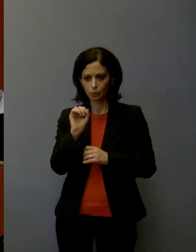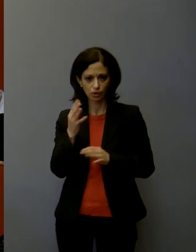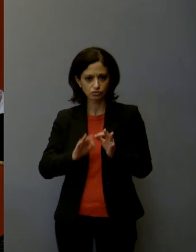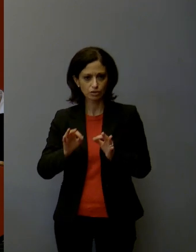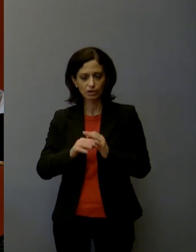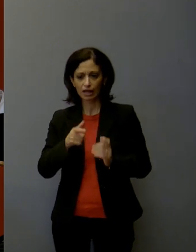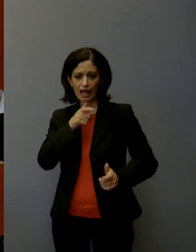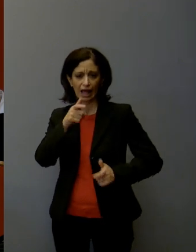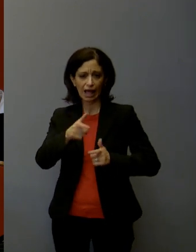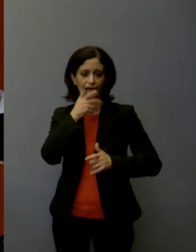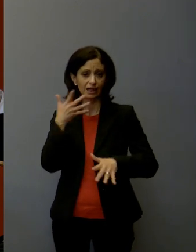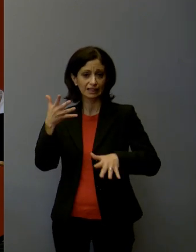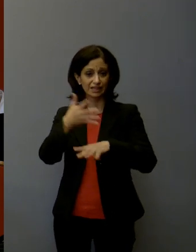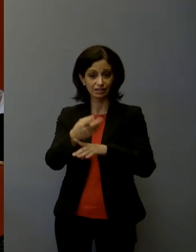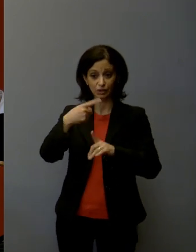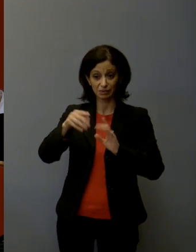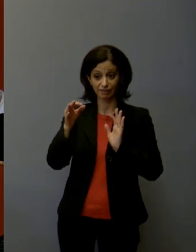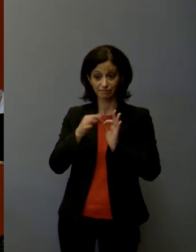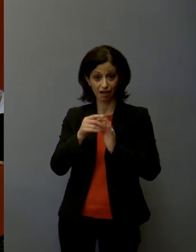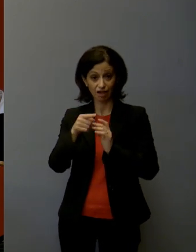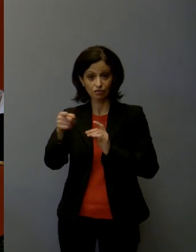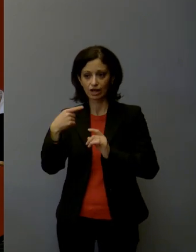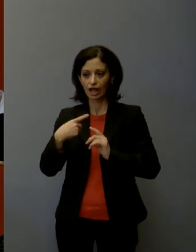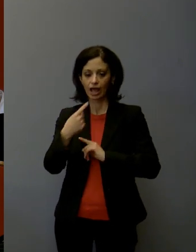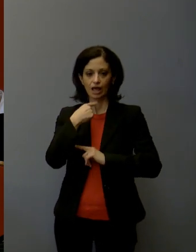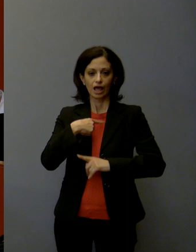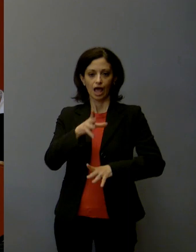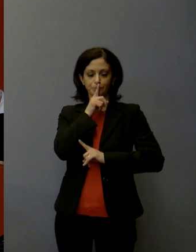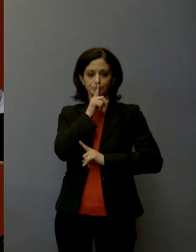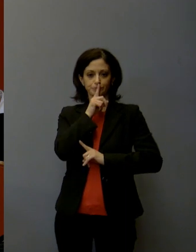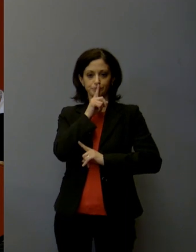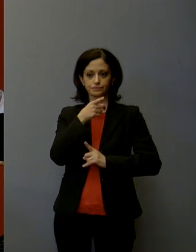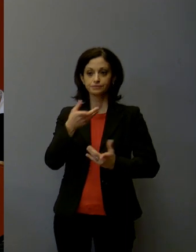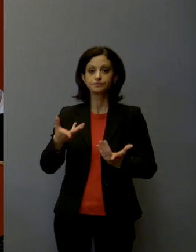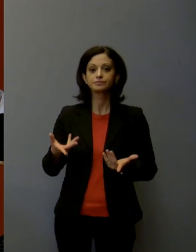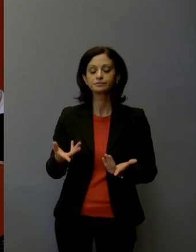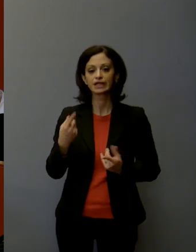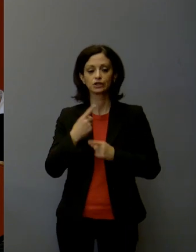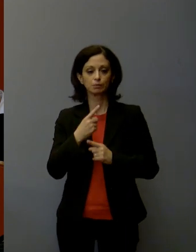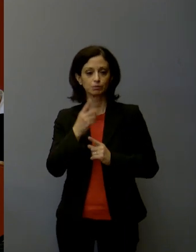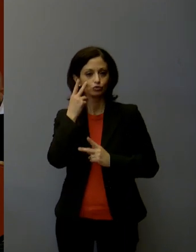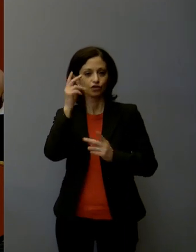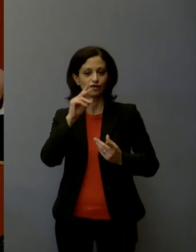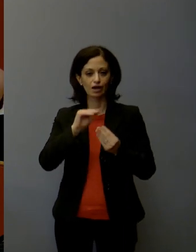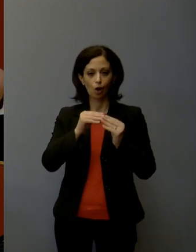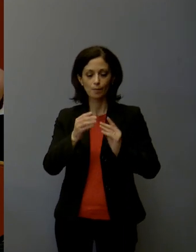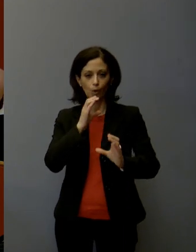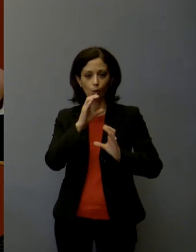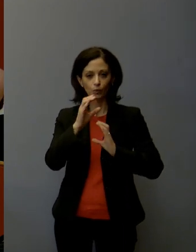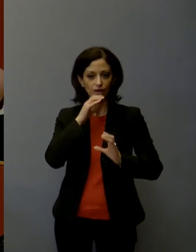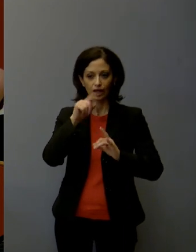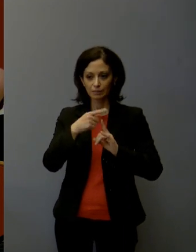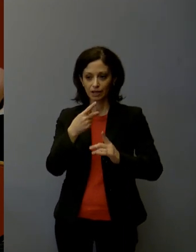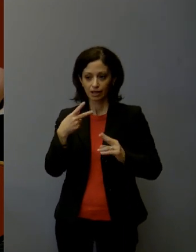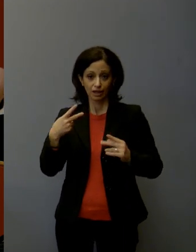a favore perché lo dice il regolamento e lei dice che io non posso parlare dovremmo trovare un modo di comunicare perché lei non mi impedisca di dire